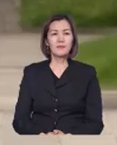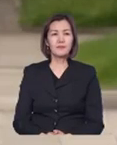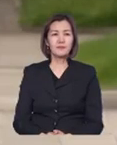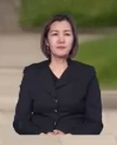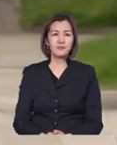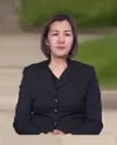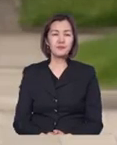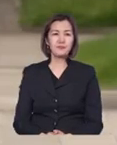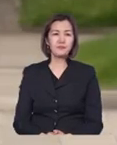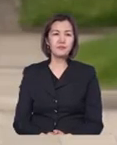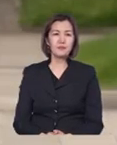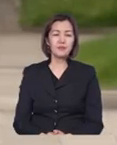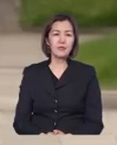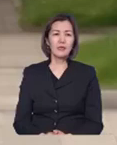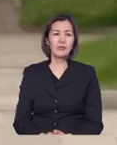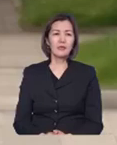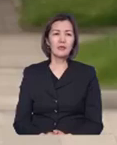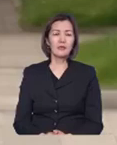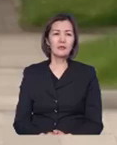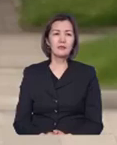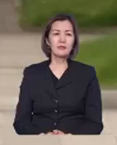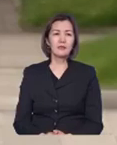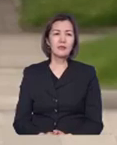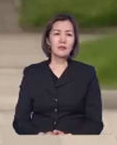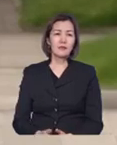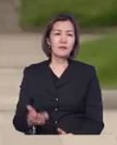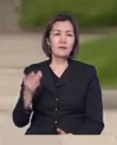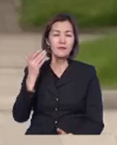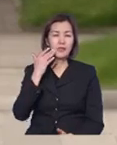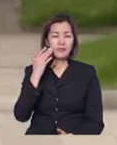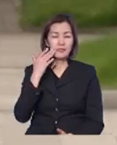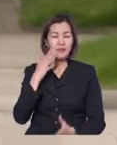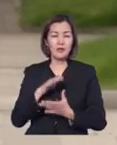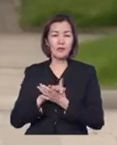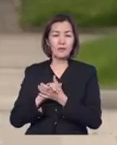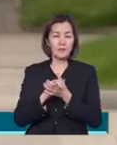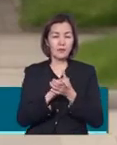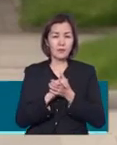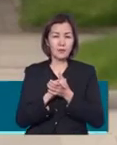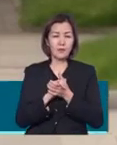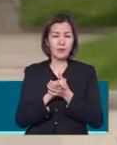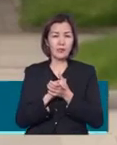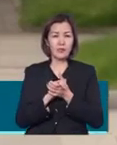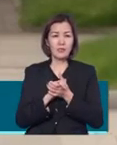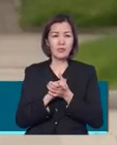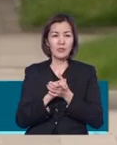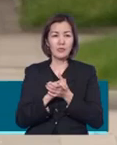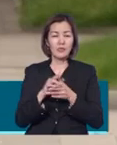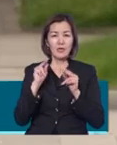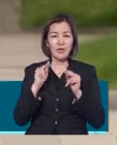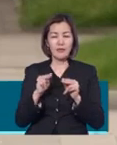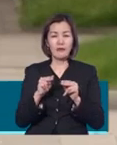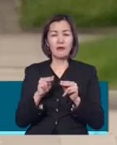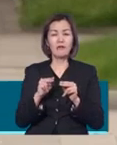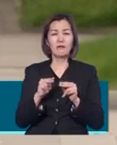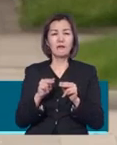Белді болса, шынтуы айттап, бәр нәрсеге, бар жақсылыққа қол жеткізуге болатындығына көзіміз жетіп отыр. Өйтті, адал Қазақстан,